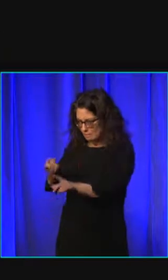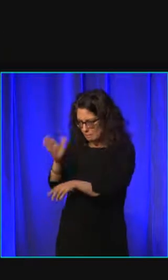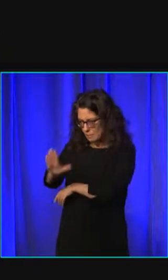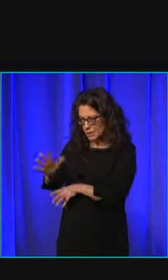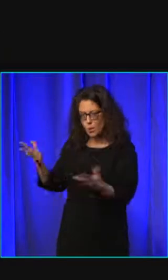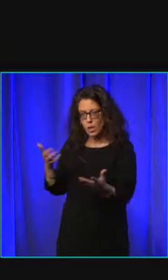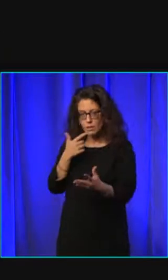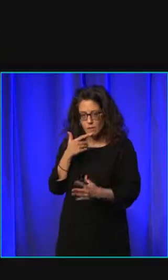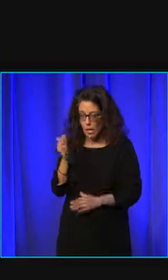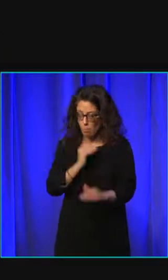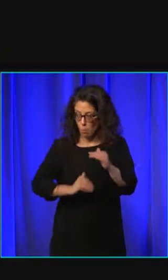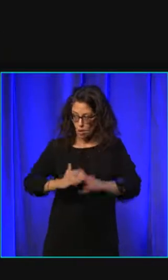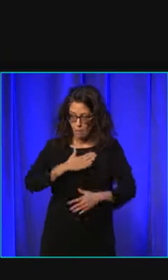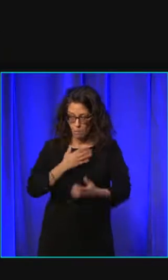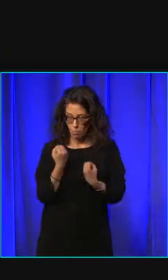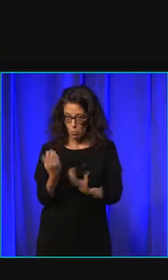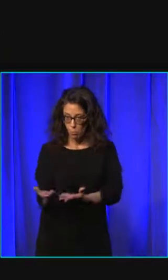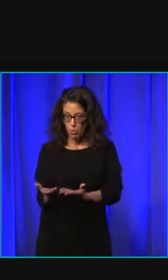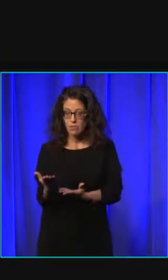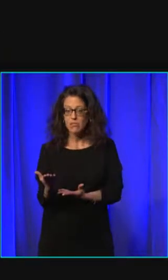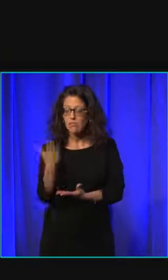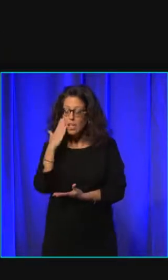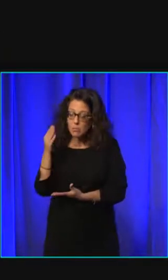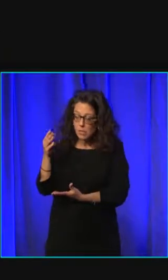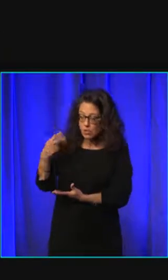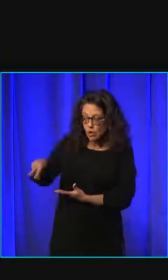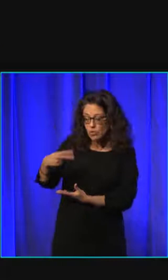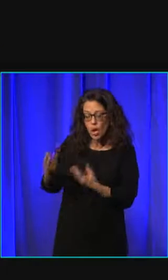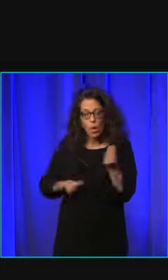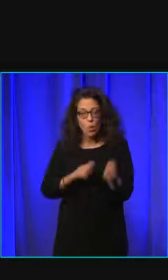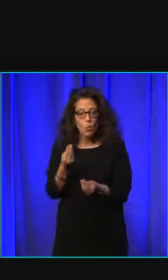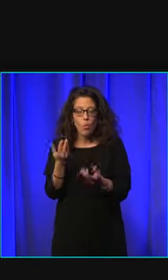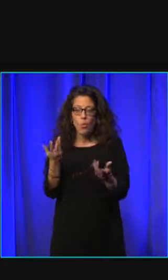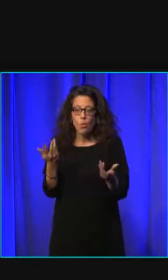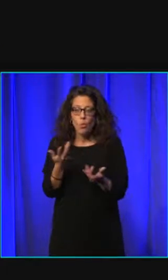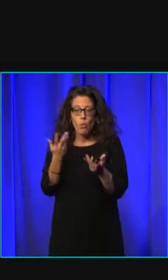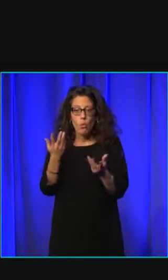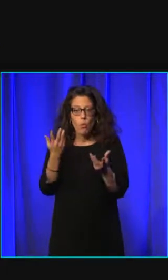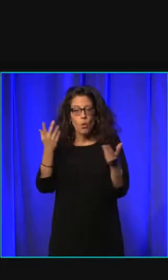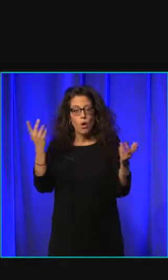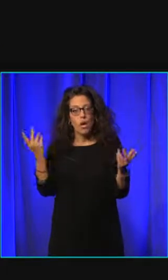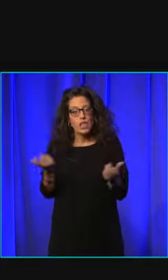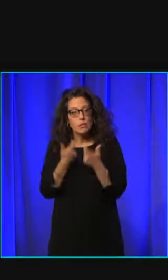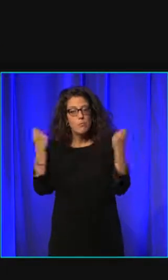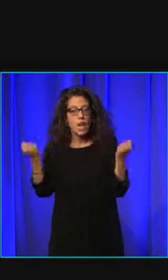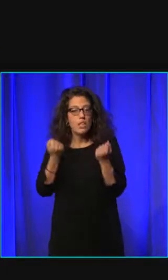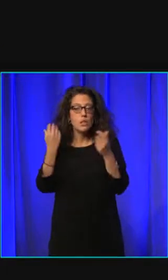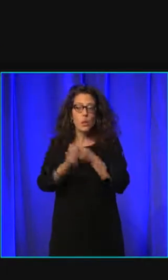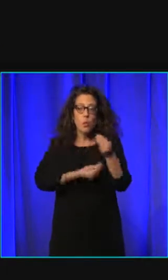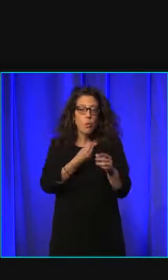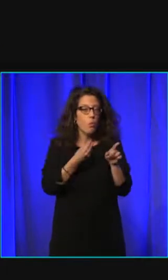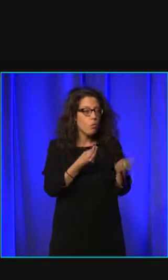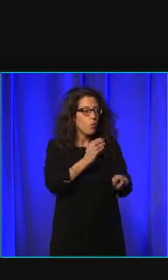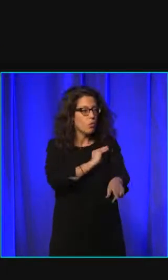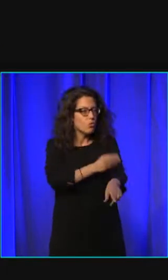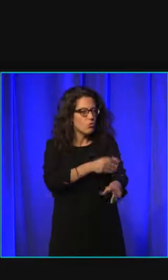va être différent si je travaille avec des danseurs, avec des gymnastes, que si je travaille avec des